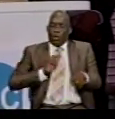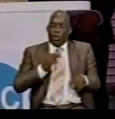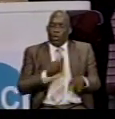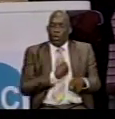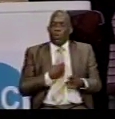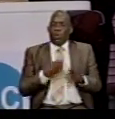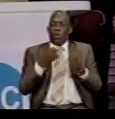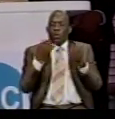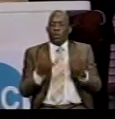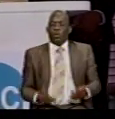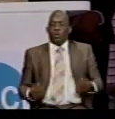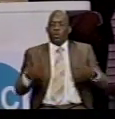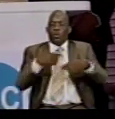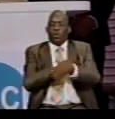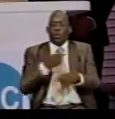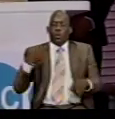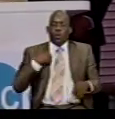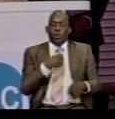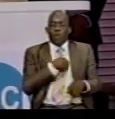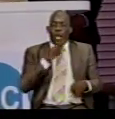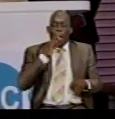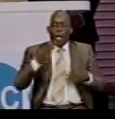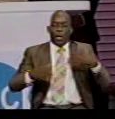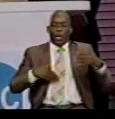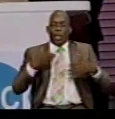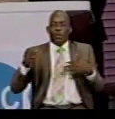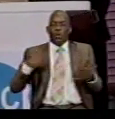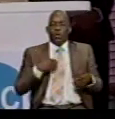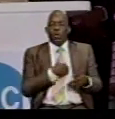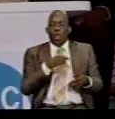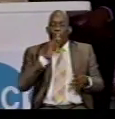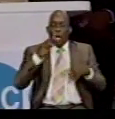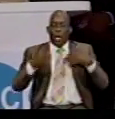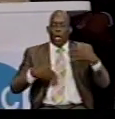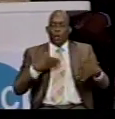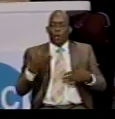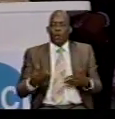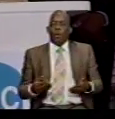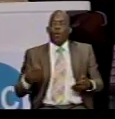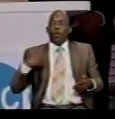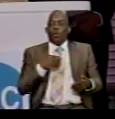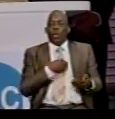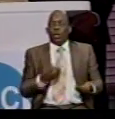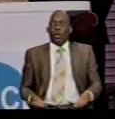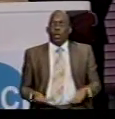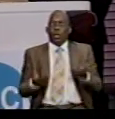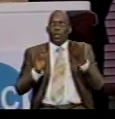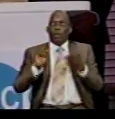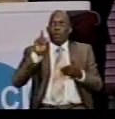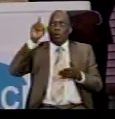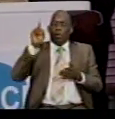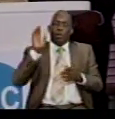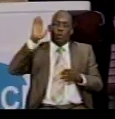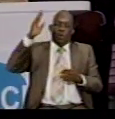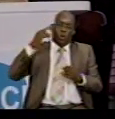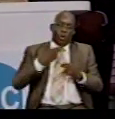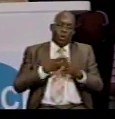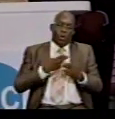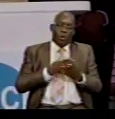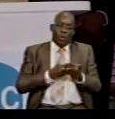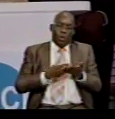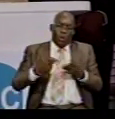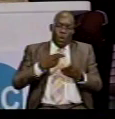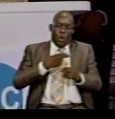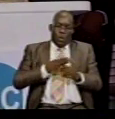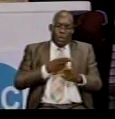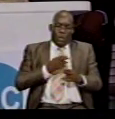are glad. Nous sommes contents. We are happy. Nous sommes fiers. We lift up your holy name. Nous t'élevons. People of God, can you pray? Peuple de Dieu,